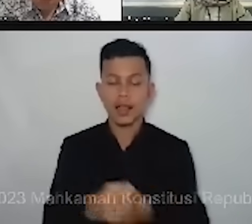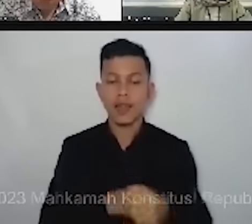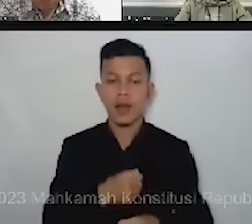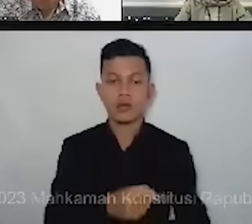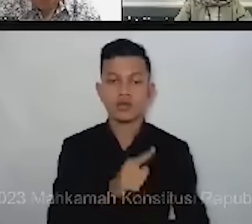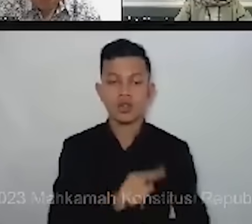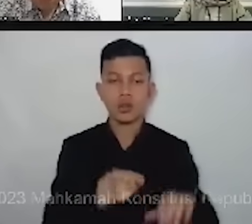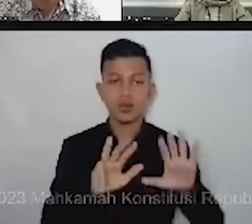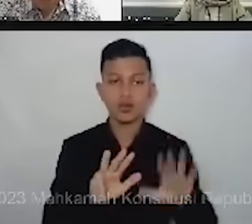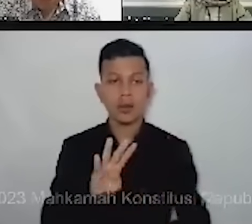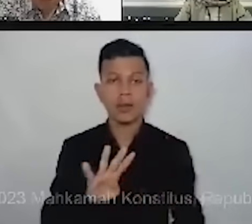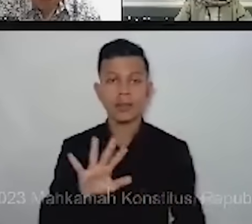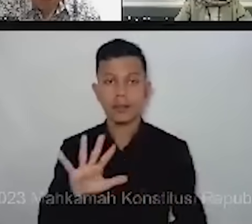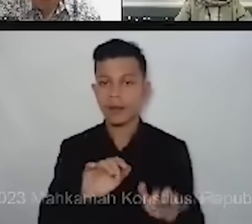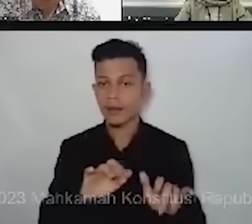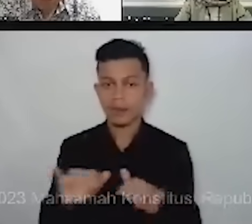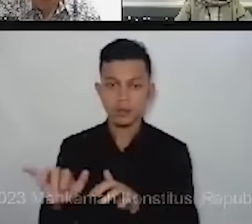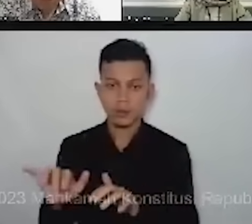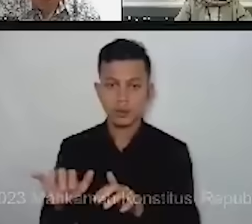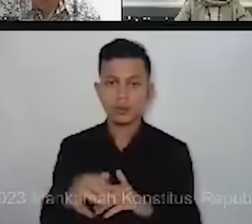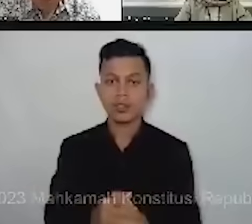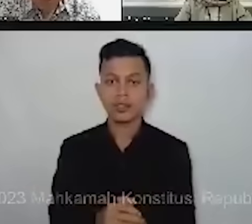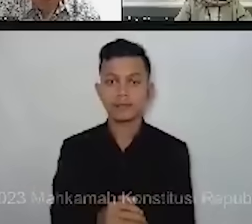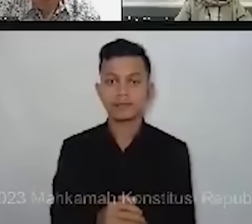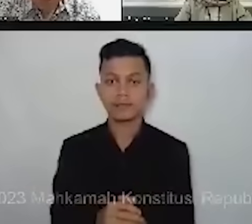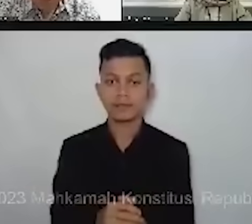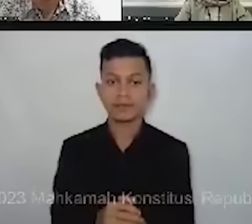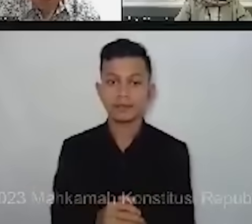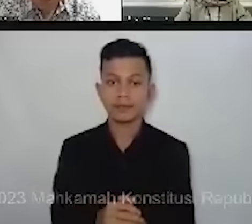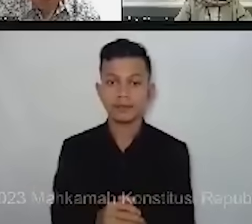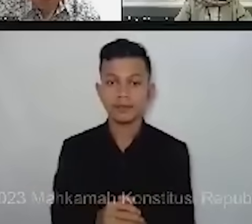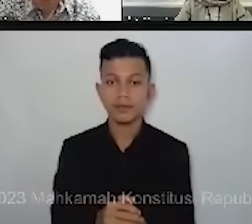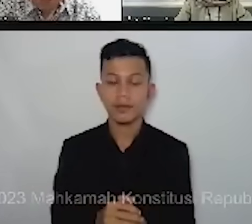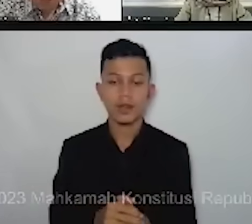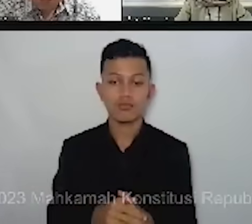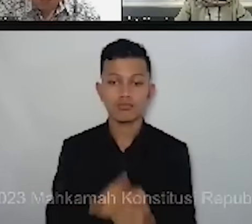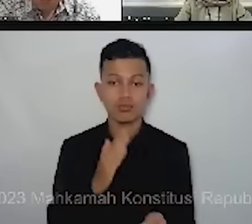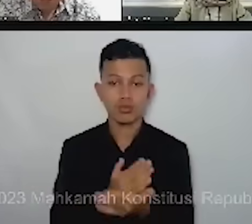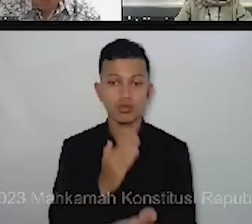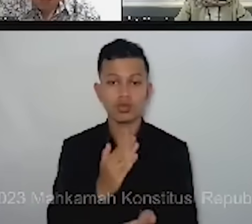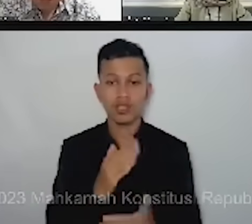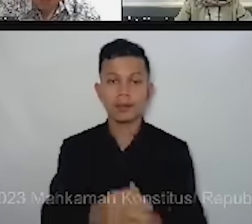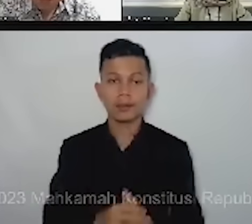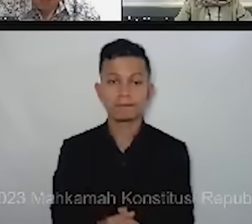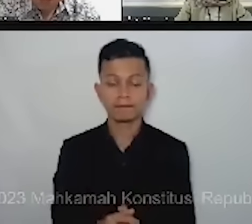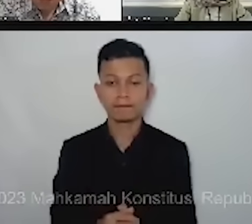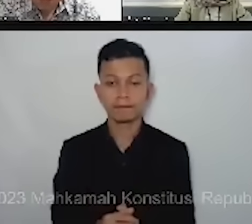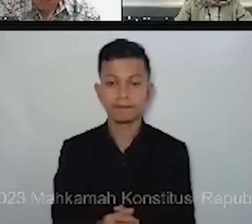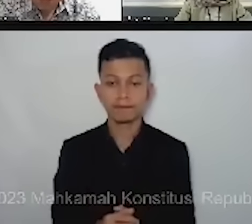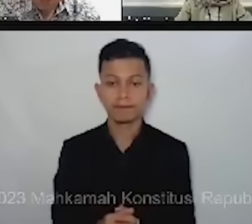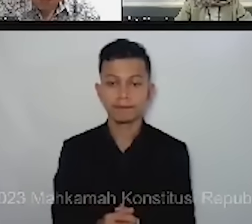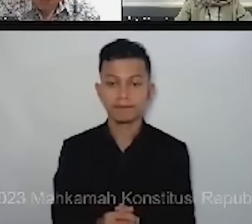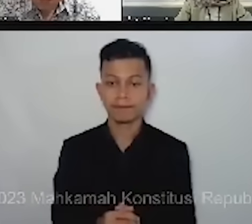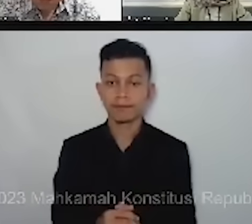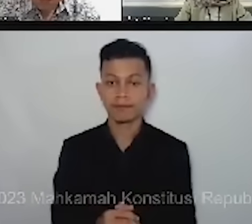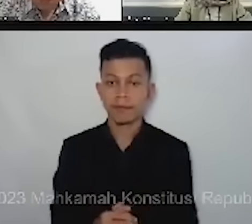tahun 1945 dan seterusnya Amar putusan mengadili menolak